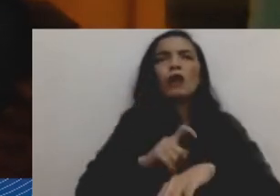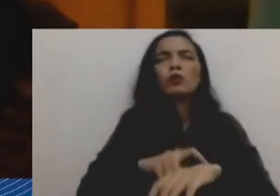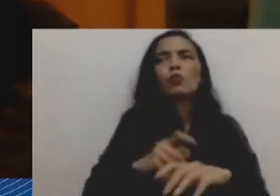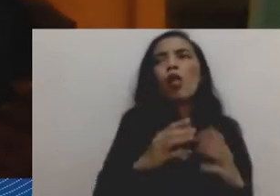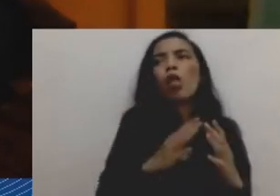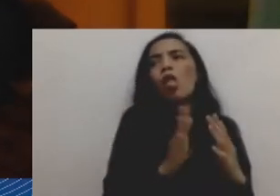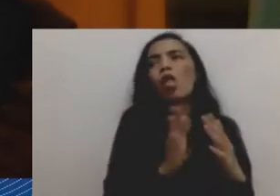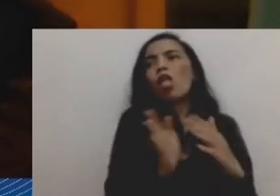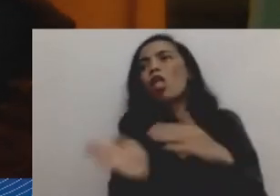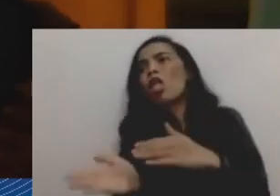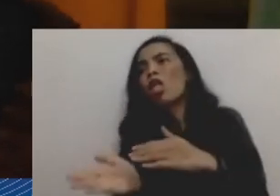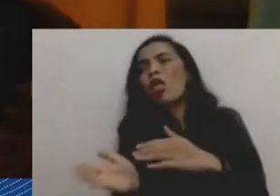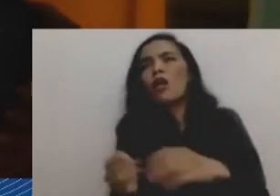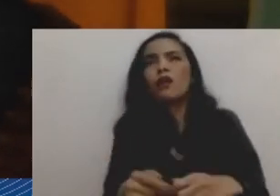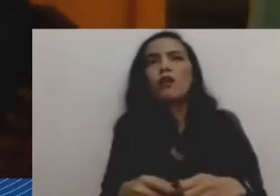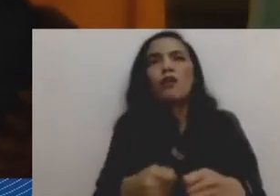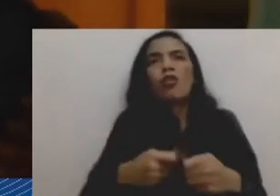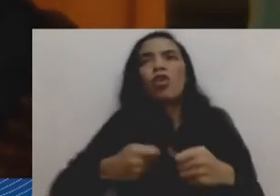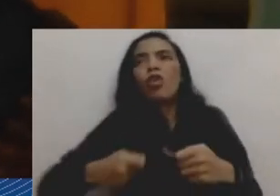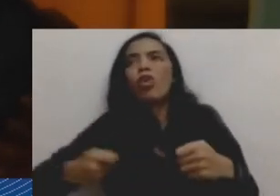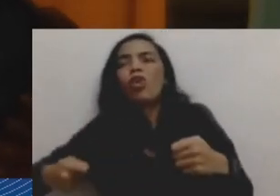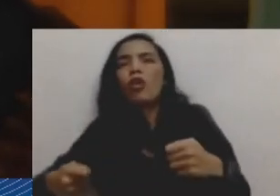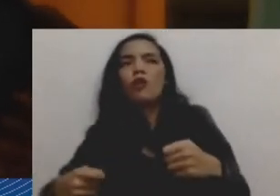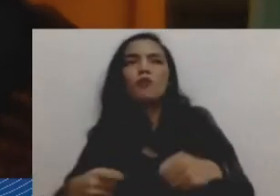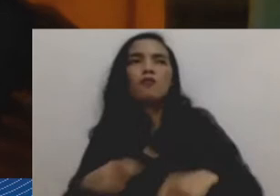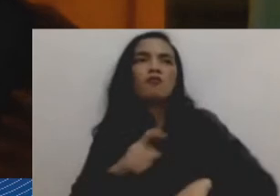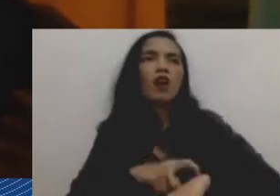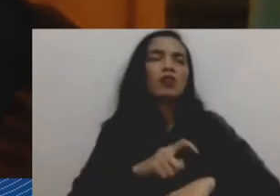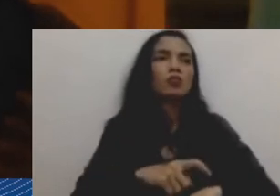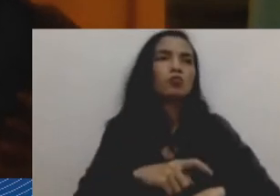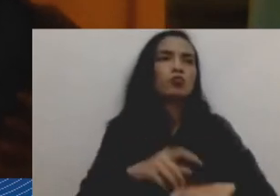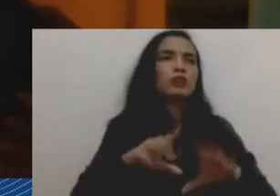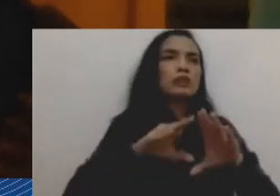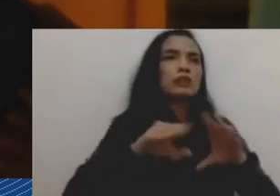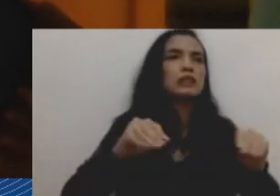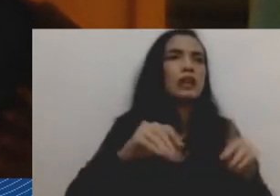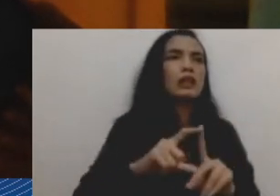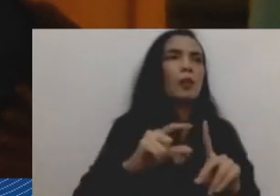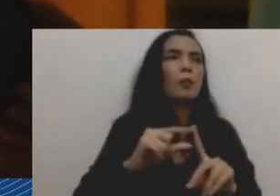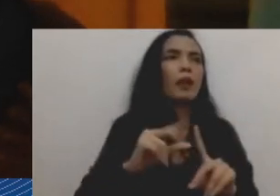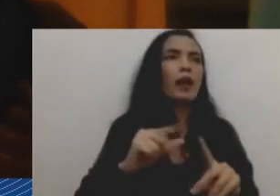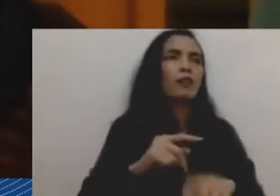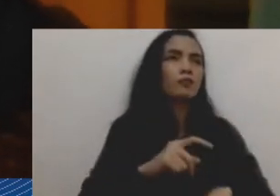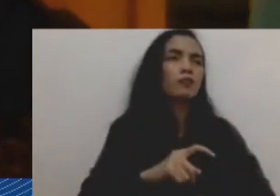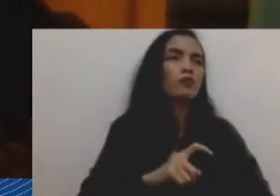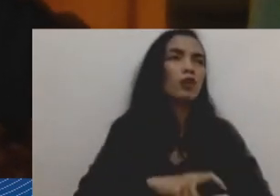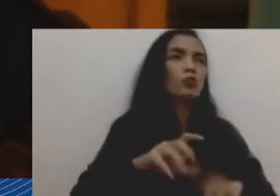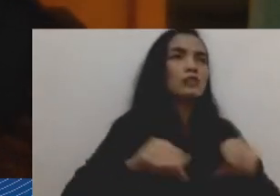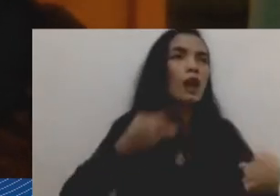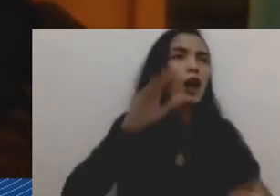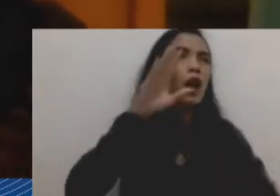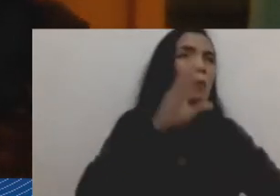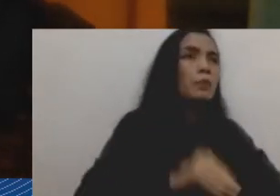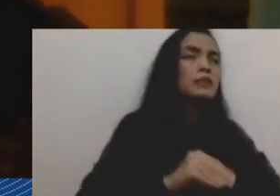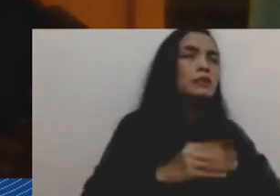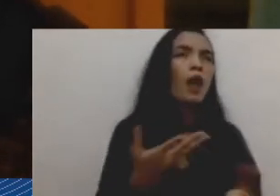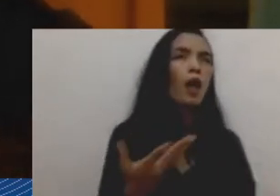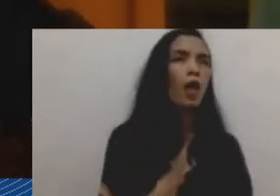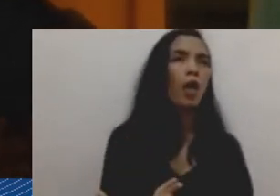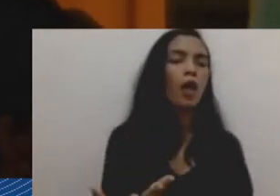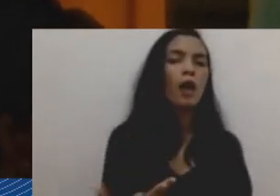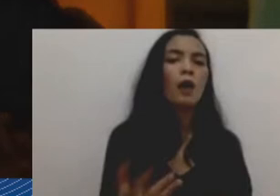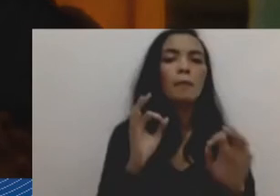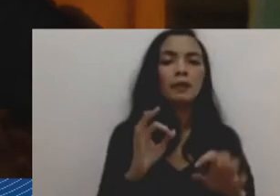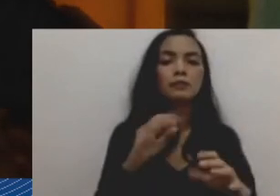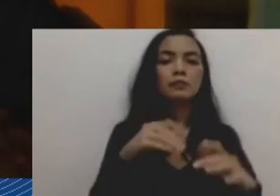memanjangkan prosesnya, sehingga akhirnya kita kehabisan waktu masa jabatan anggota DPR. Dan masuk kemudian, karena saya kebetulan